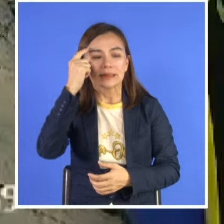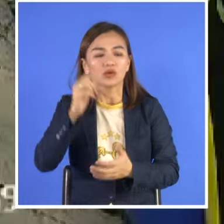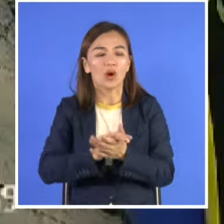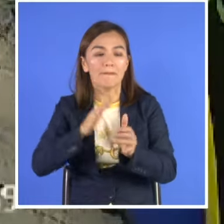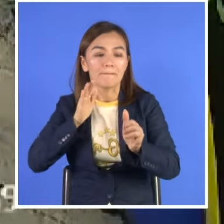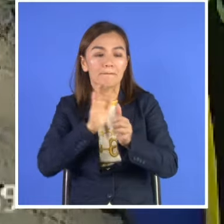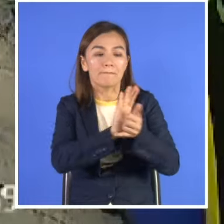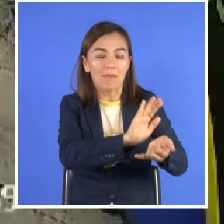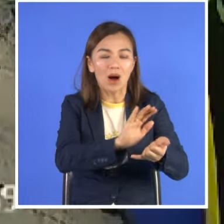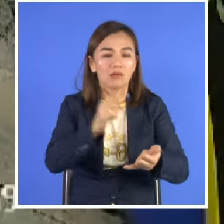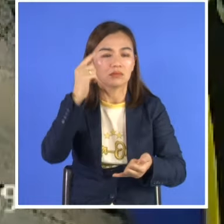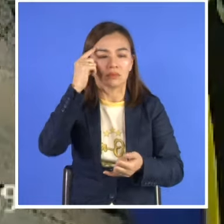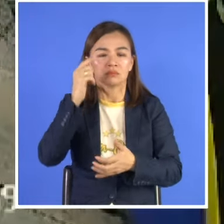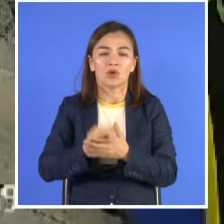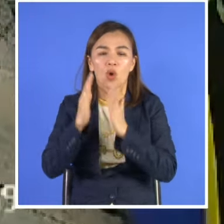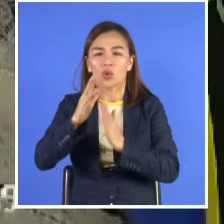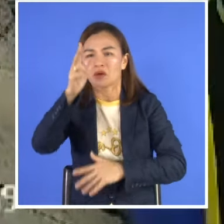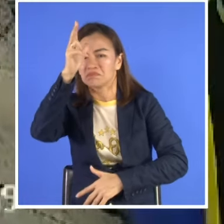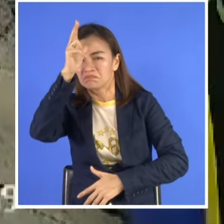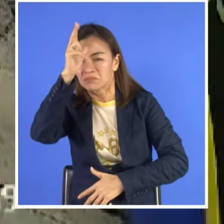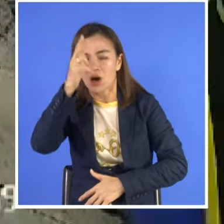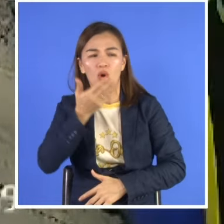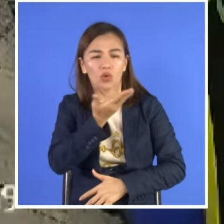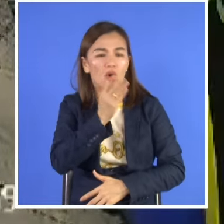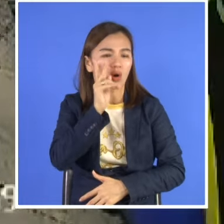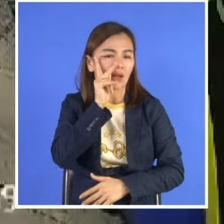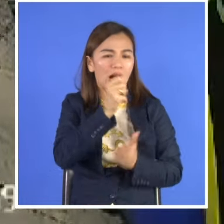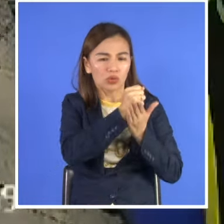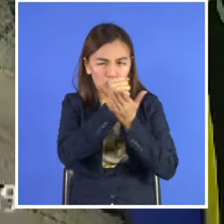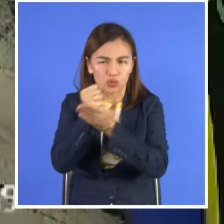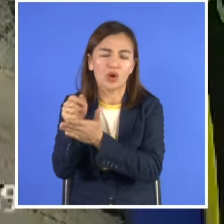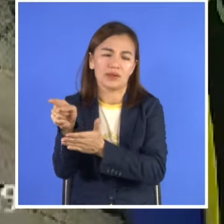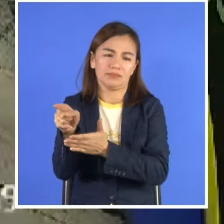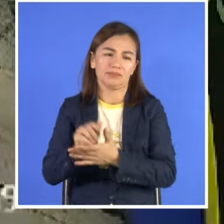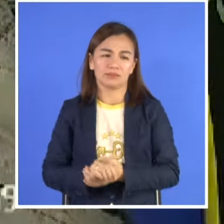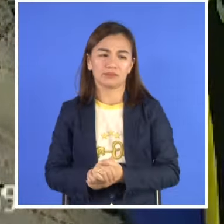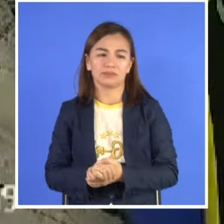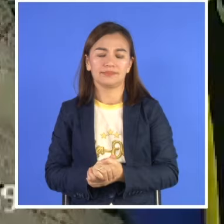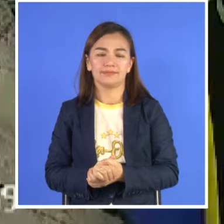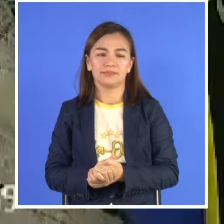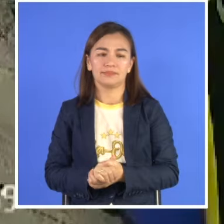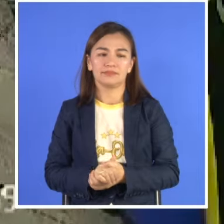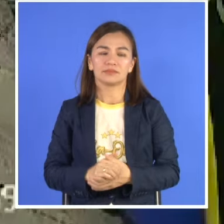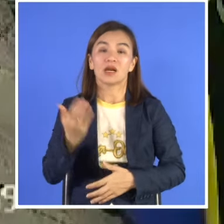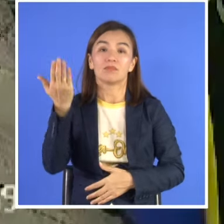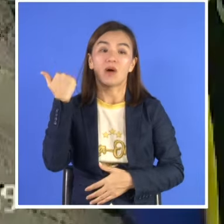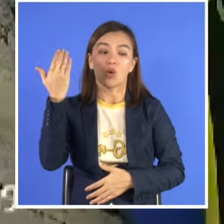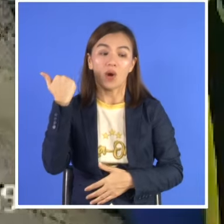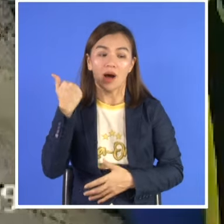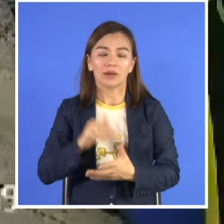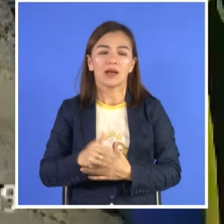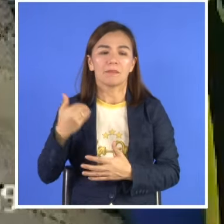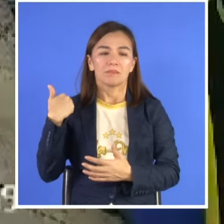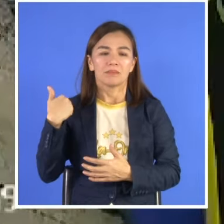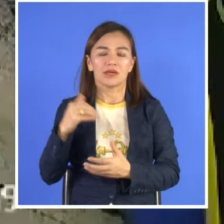ที ่ ก็เลยมาร้องกับสื่ออยากให้สื่อเป็นกระบอกเสียงให้ช่วยหน่อยนี่นะครับเมื่อวานนี้นะครับผู้สื่อข่าวก็ได้รับการร้องเรียนจ